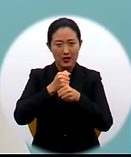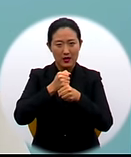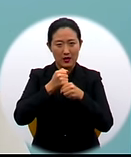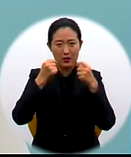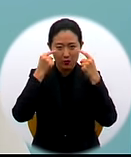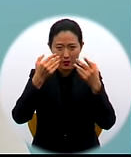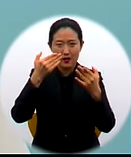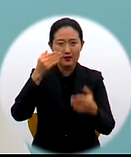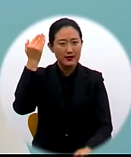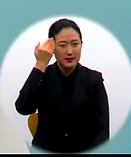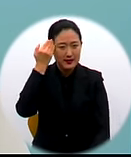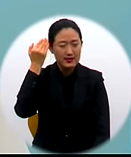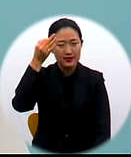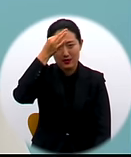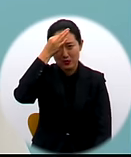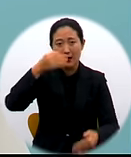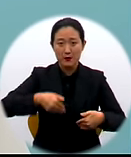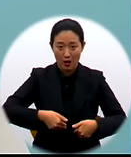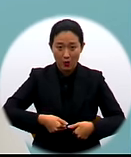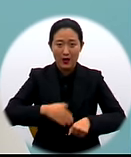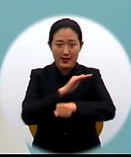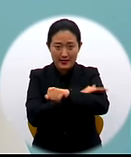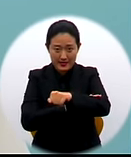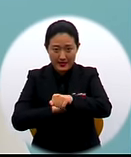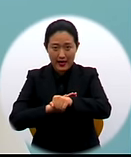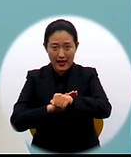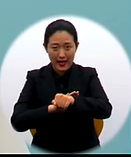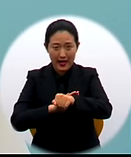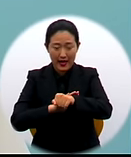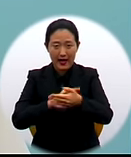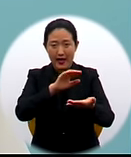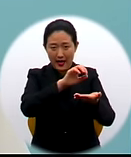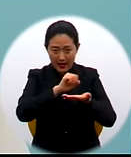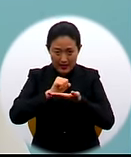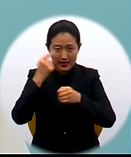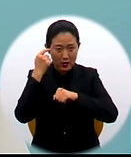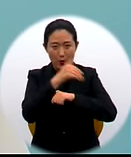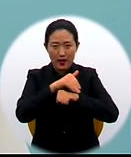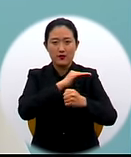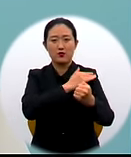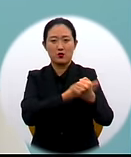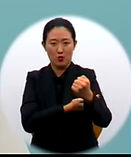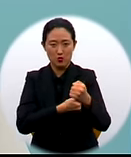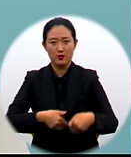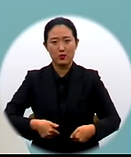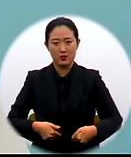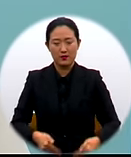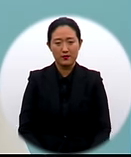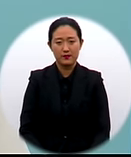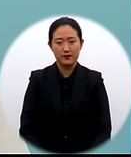명확한 스페셜리스트적인 기술과 지식도 있어야 하지만 동시에 이걸 잘 해낼 수 있는 기획력을 기반으로 한 멀티플레이어적인 역량도 있어야